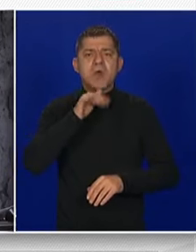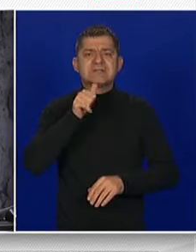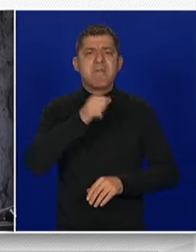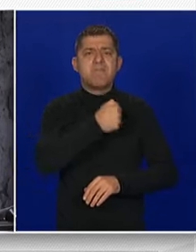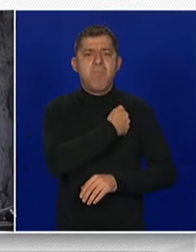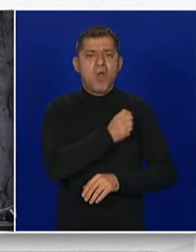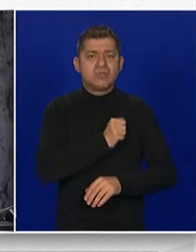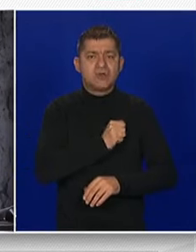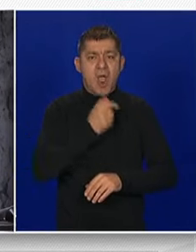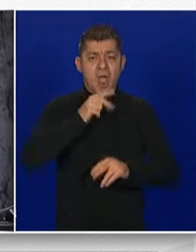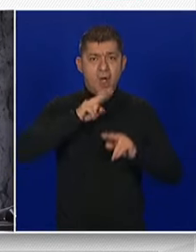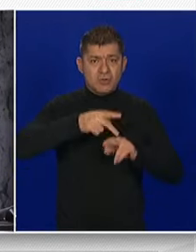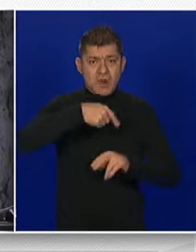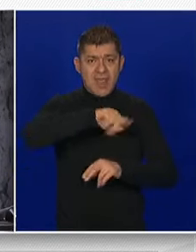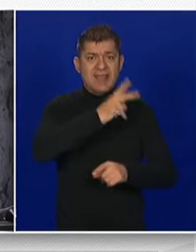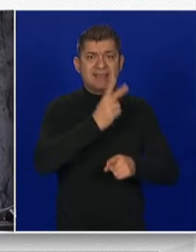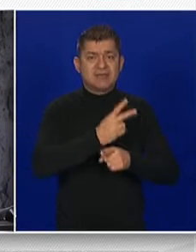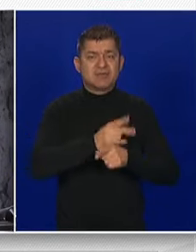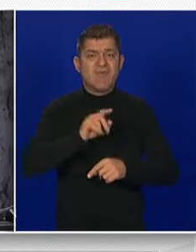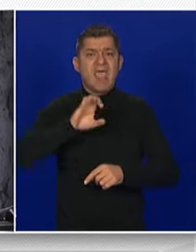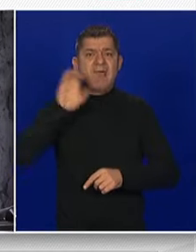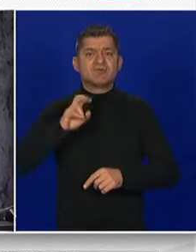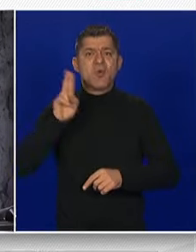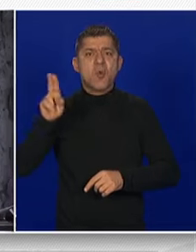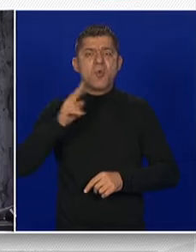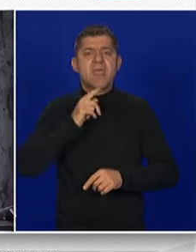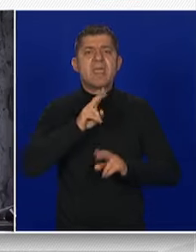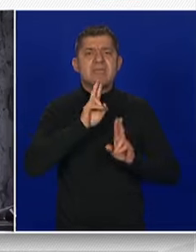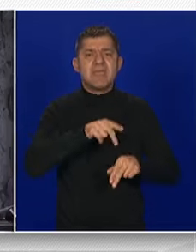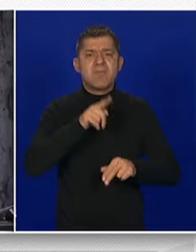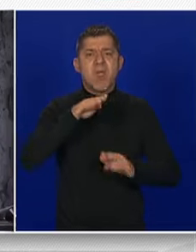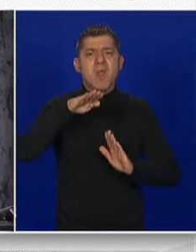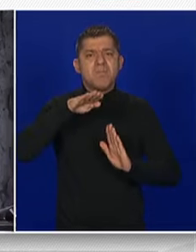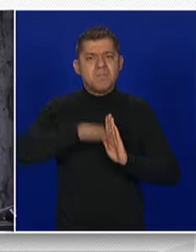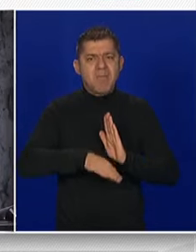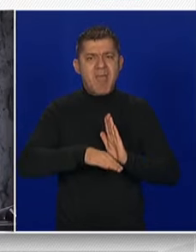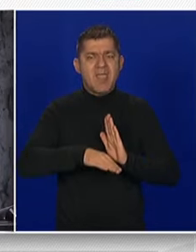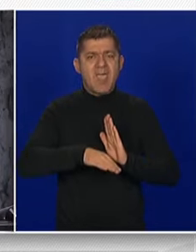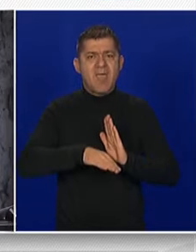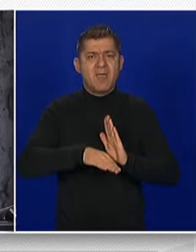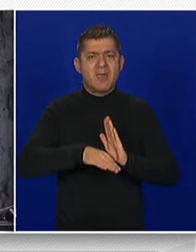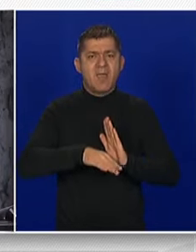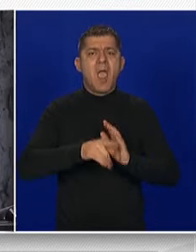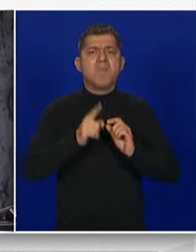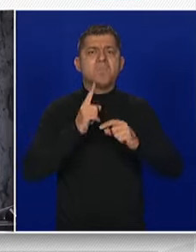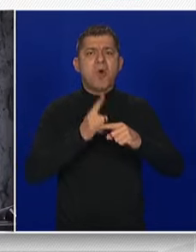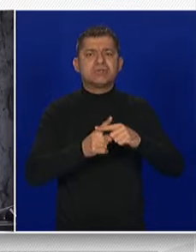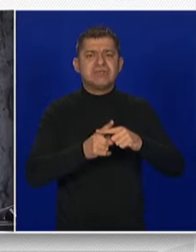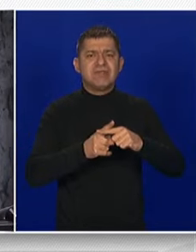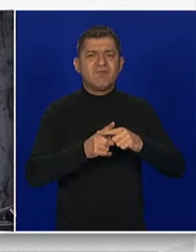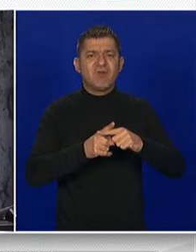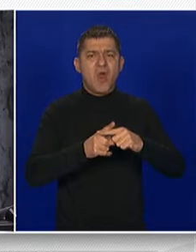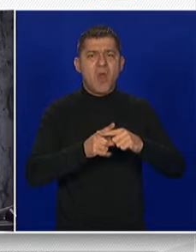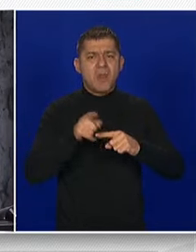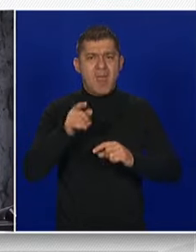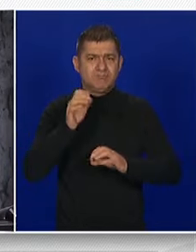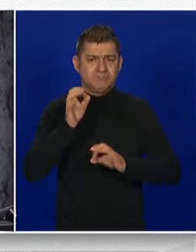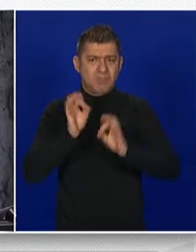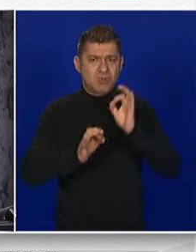a ostale zemlje Europske unije imaju niži udio pozitivnih u